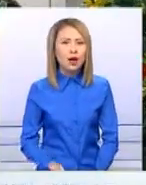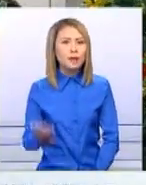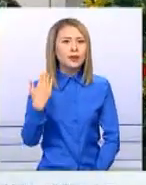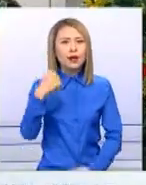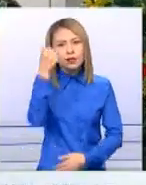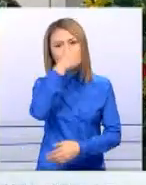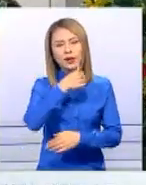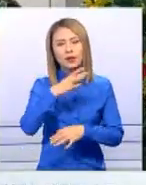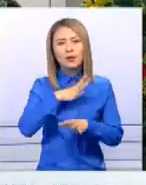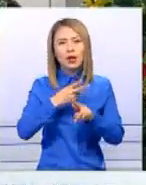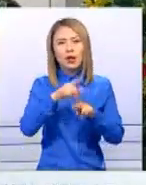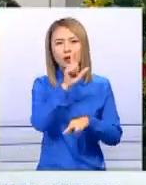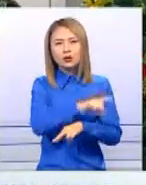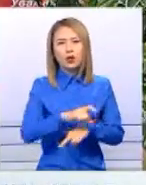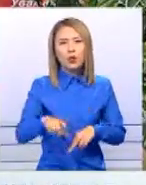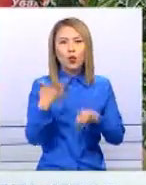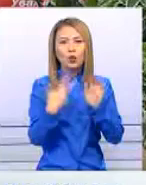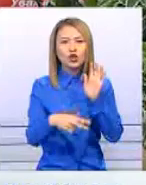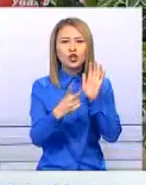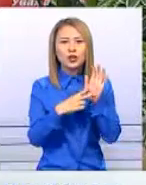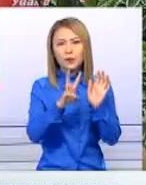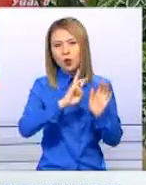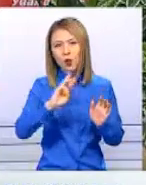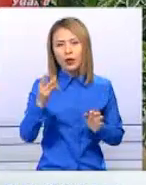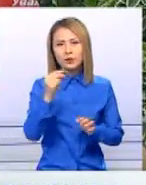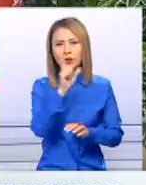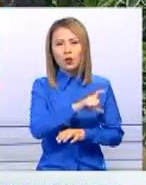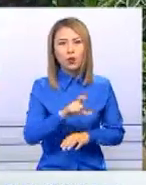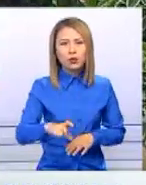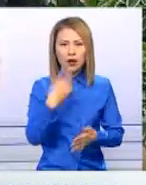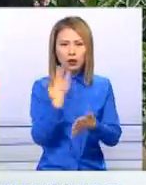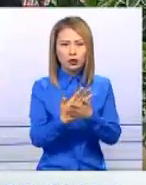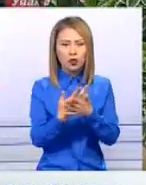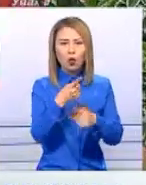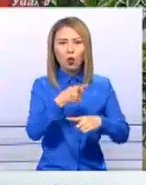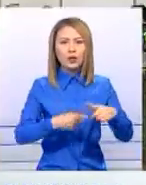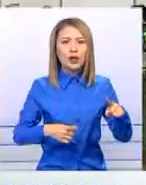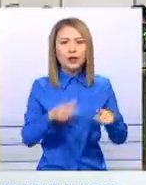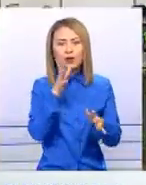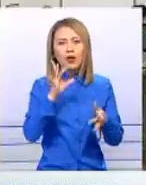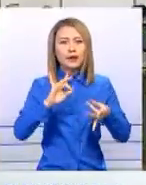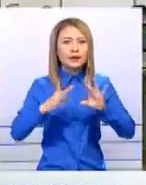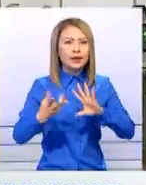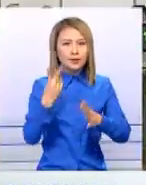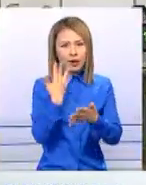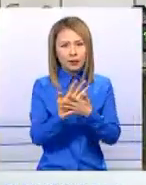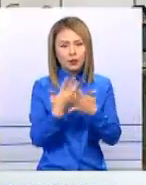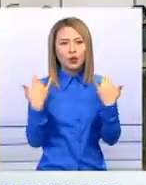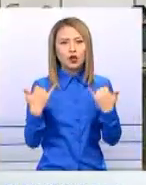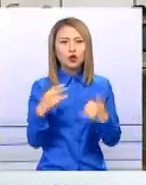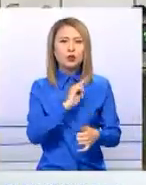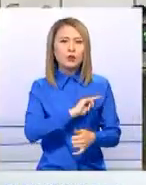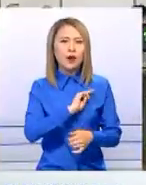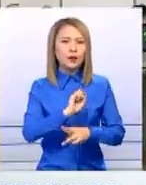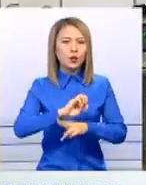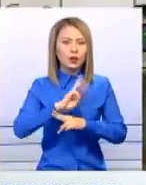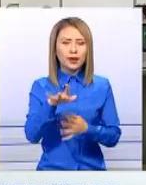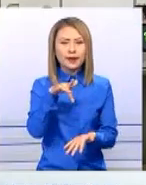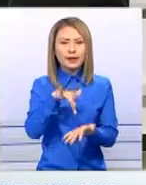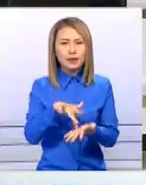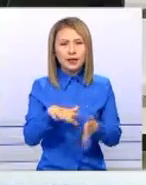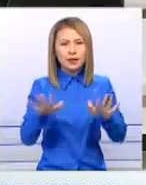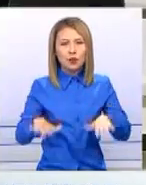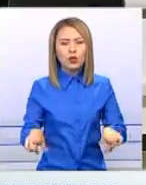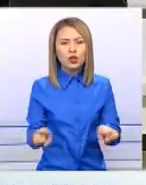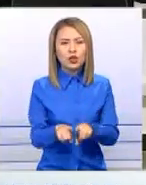Былтыр азаматтарға арналған үкімет халыққа 37 миллион қызмет түрін көрсеткен. Оның жартысынан көбі электронды түрде берілді. Бүгінде жұмыспен қамту